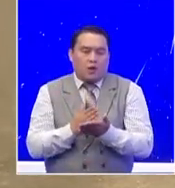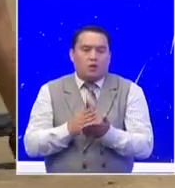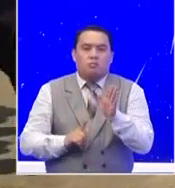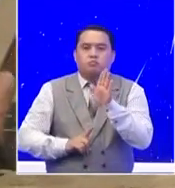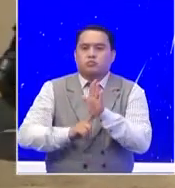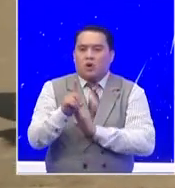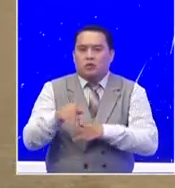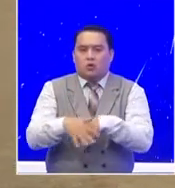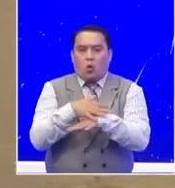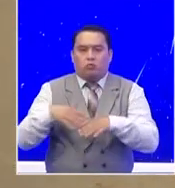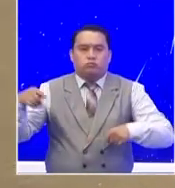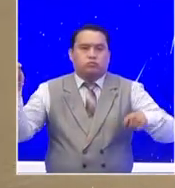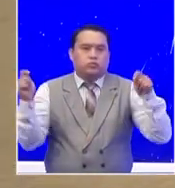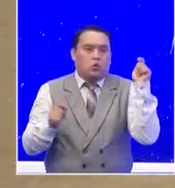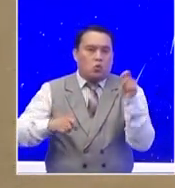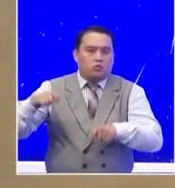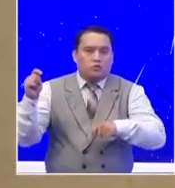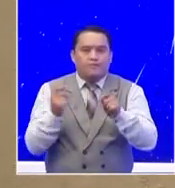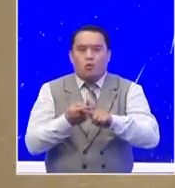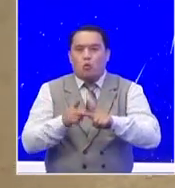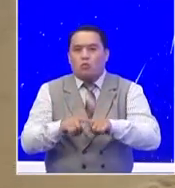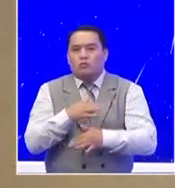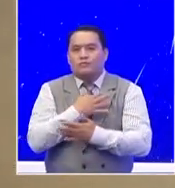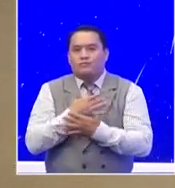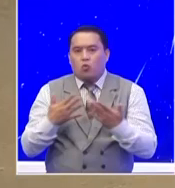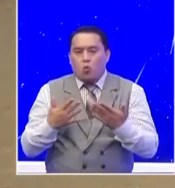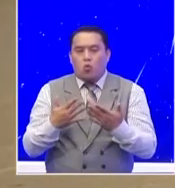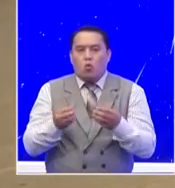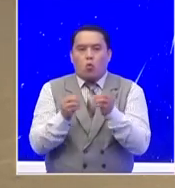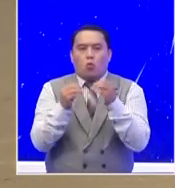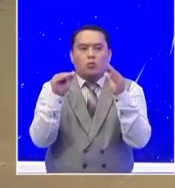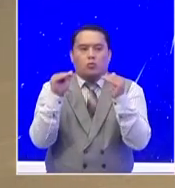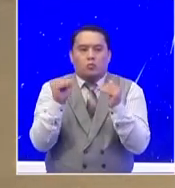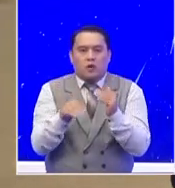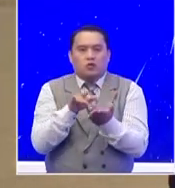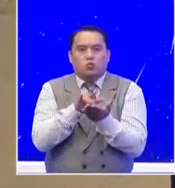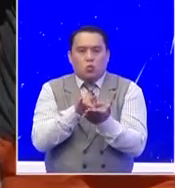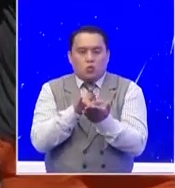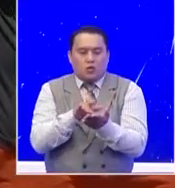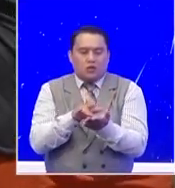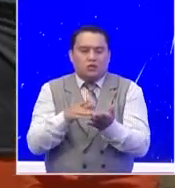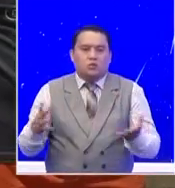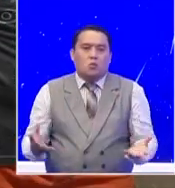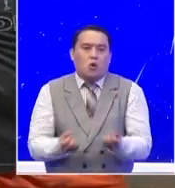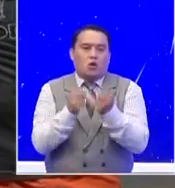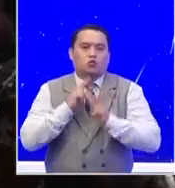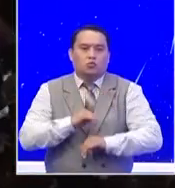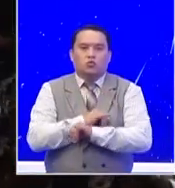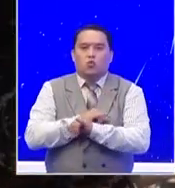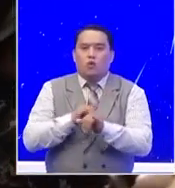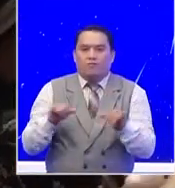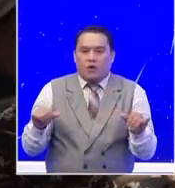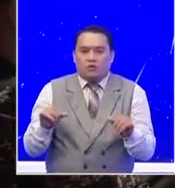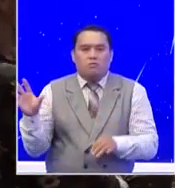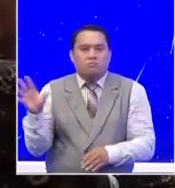басталысымен мұнда елдің түкпір-түкпірінен демалушылар ағылады. Күн сайын 10 мың турист демалады. Сәйкесінше құтқарушылар жұмысы да артады.